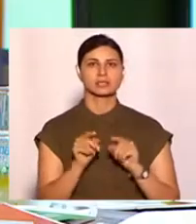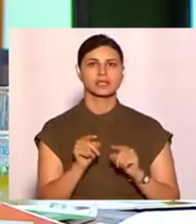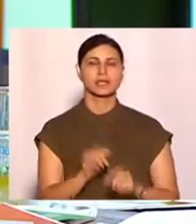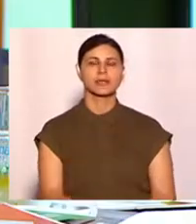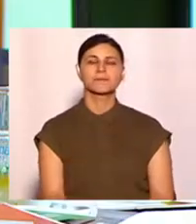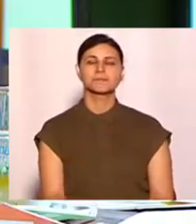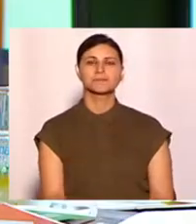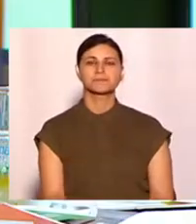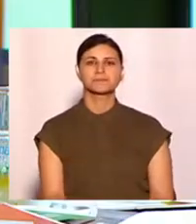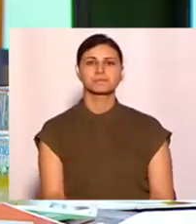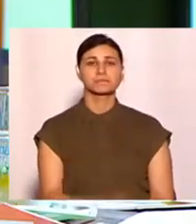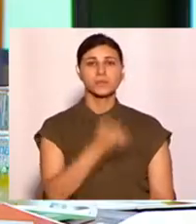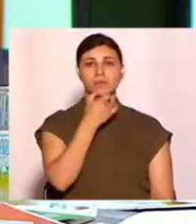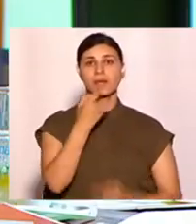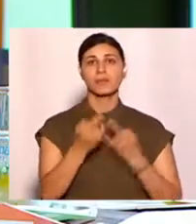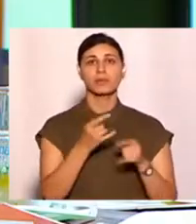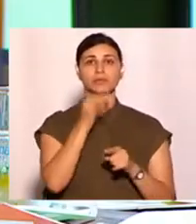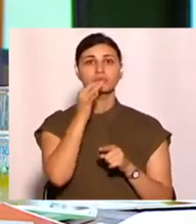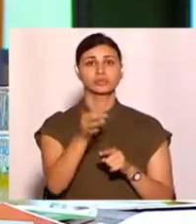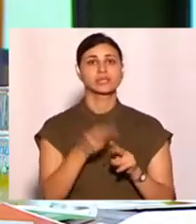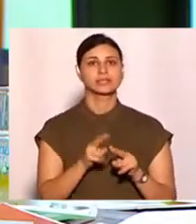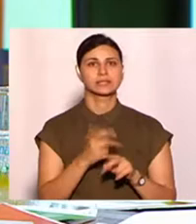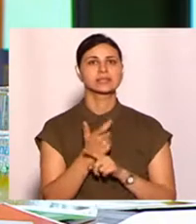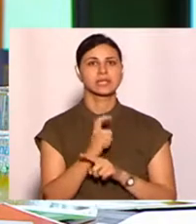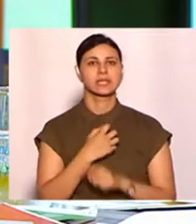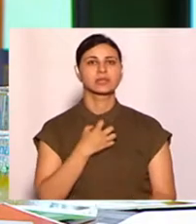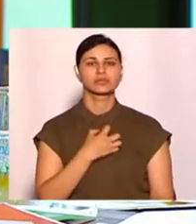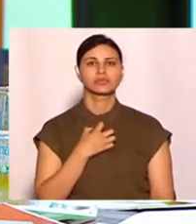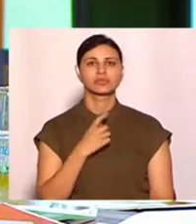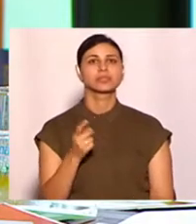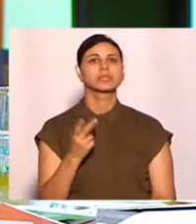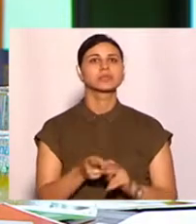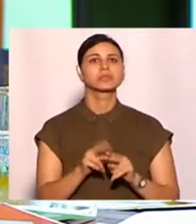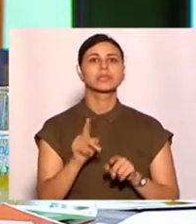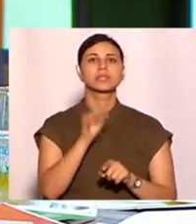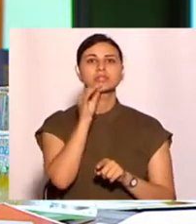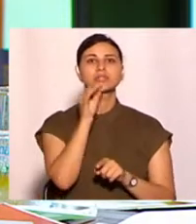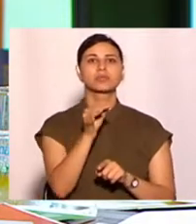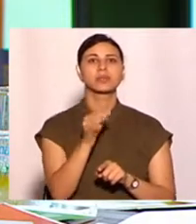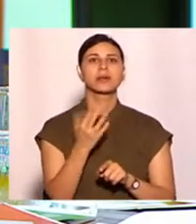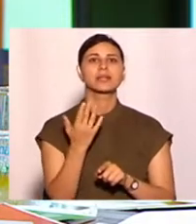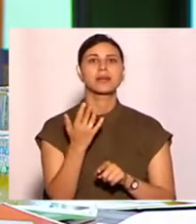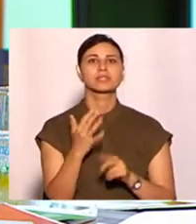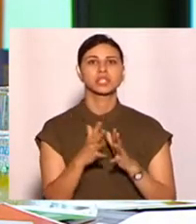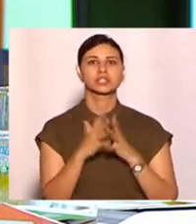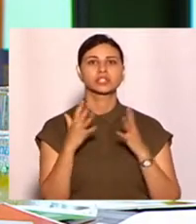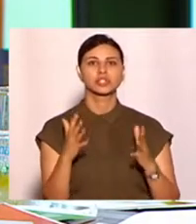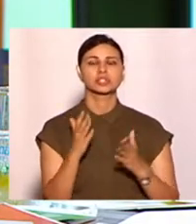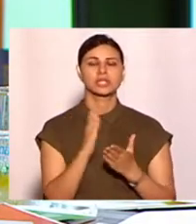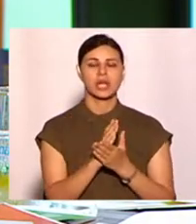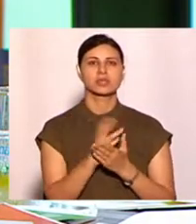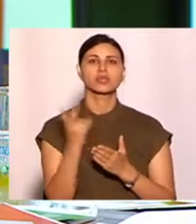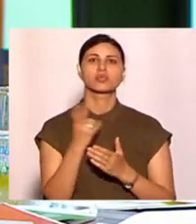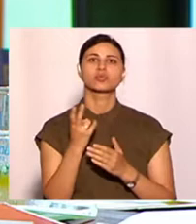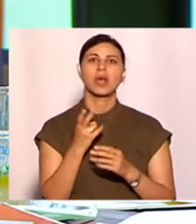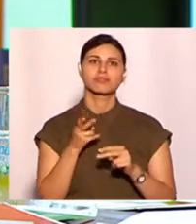რომ ვუთხრათ, აი ეს ინფორმაცია არის ძალიან მნიშვნელოვანი. ეს კიდევ ერთხელ მიანიშნებს, რამდენად დიდი დატვირთვა აქვს